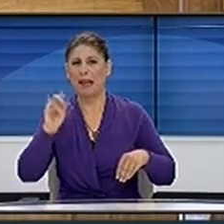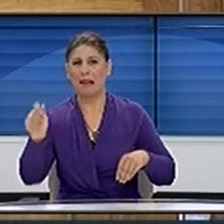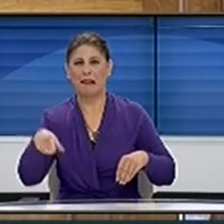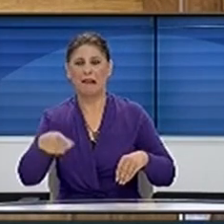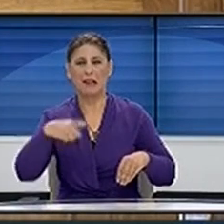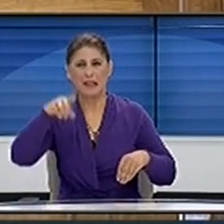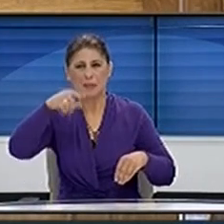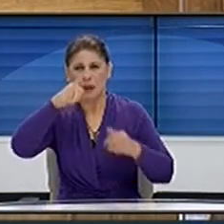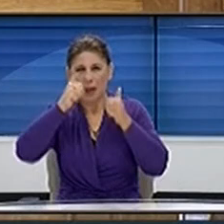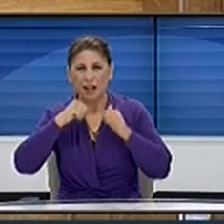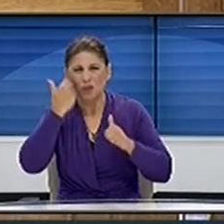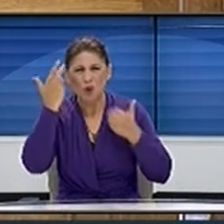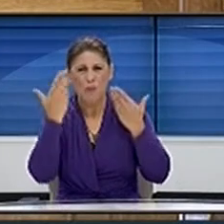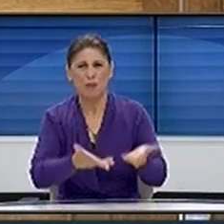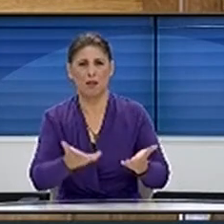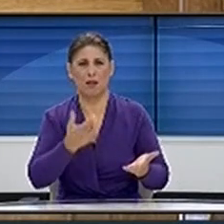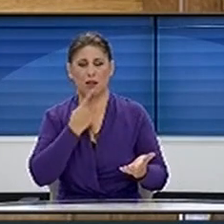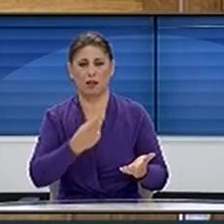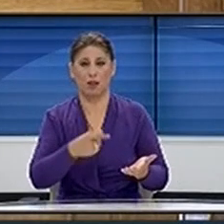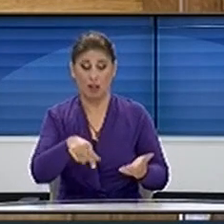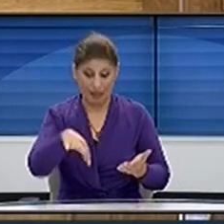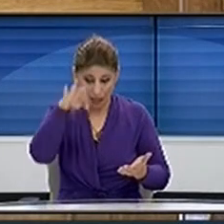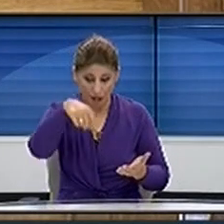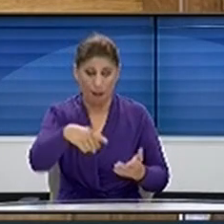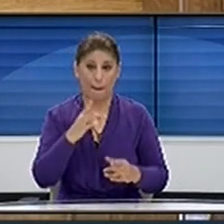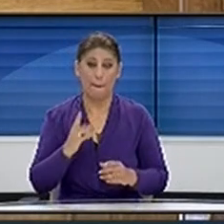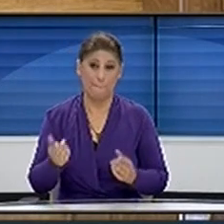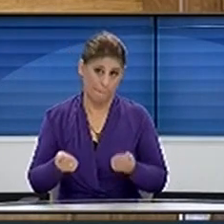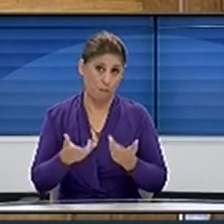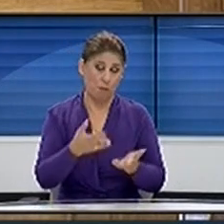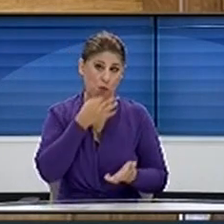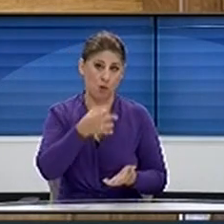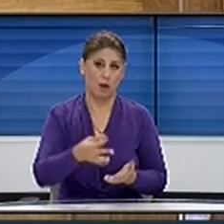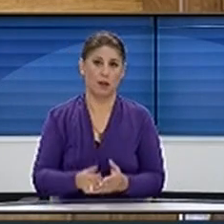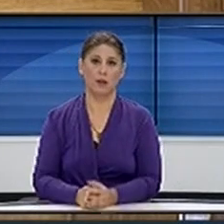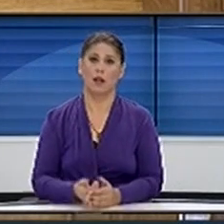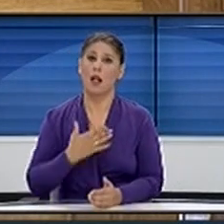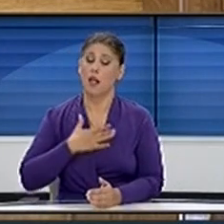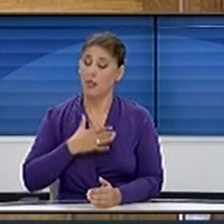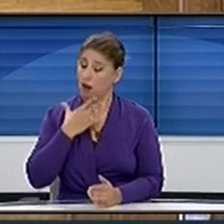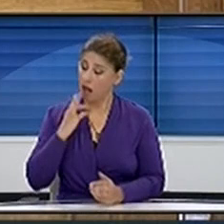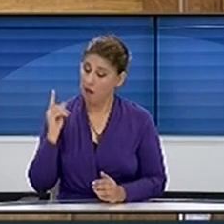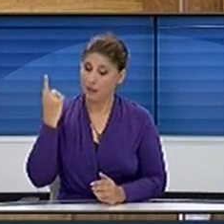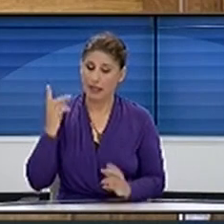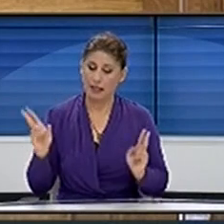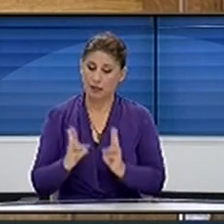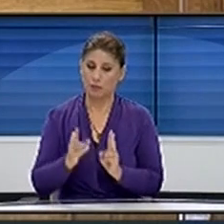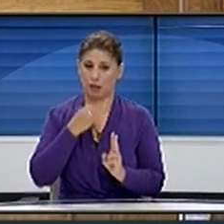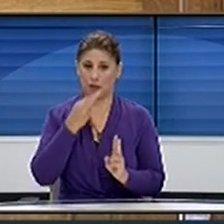Ντροπή. Ντροπή να λέγονται αυτά τα πράγματα. Και για το συγκεκριμένο περιστατικό θα ήθελα να έχω την ευκαιρία να αναφερθώ